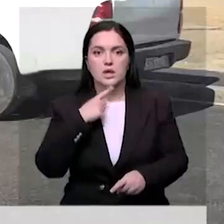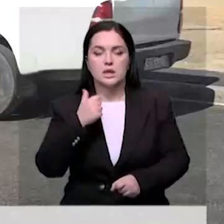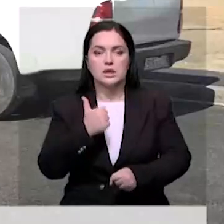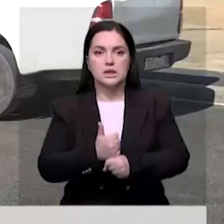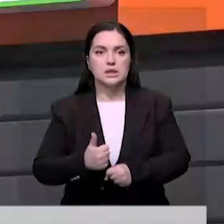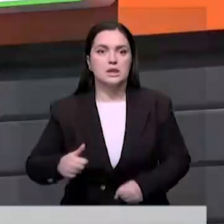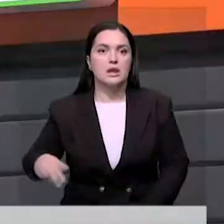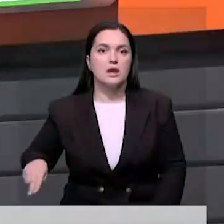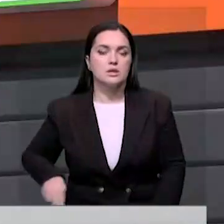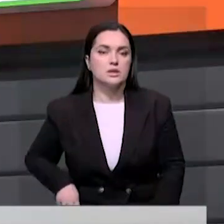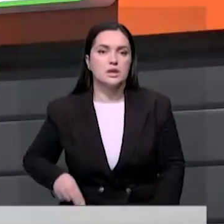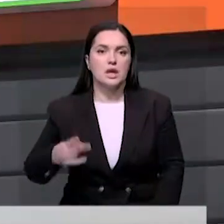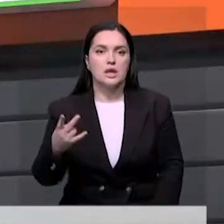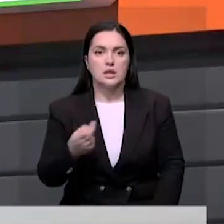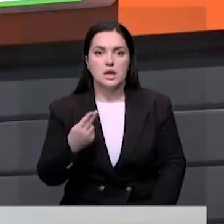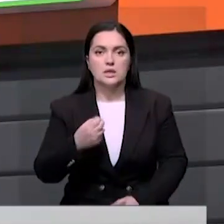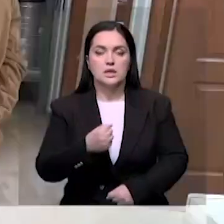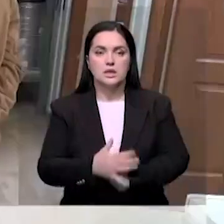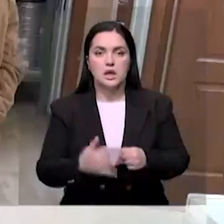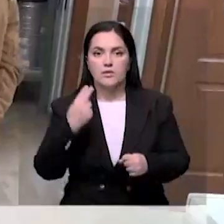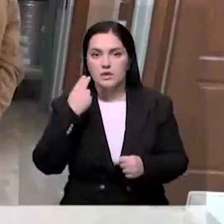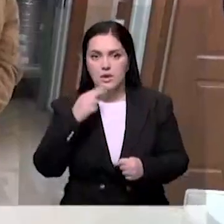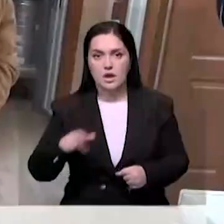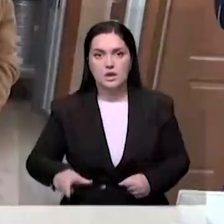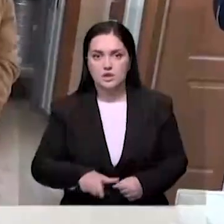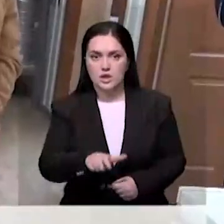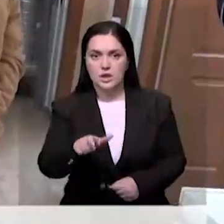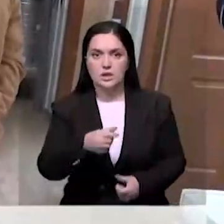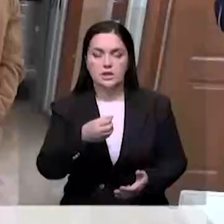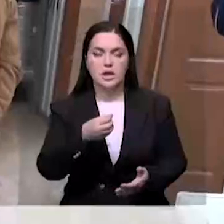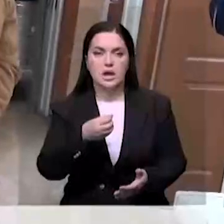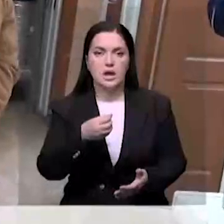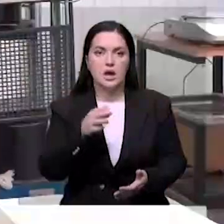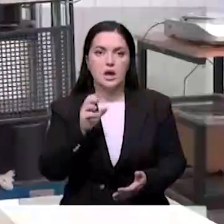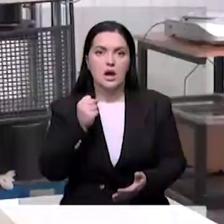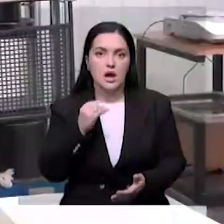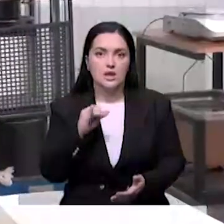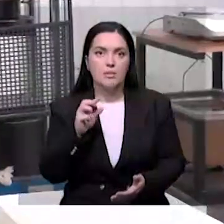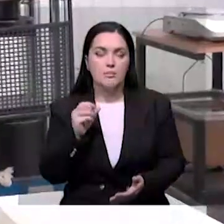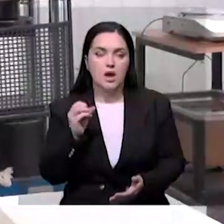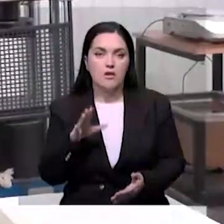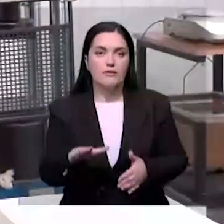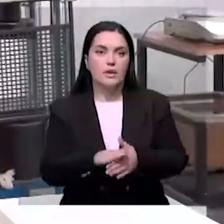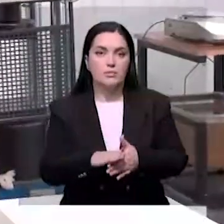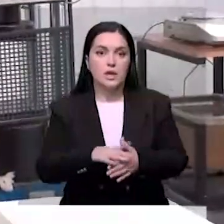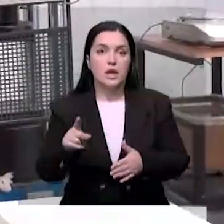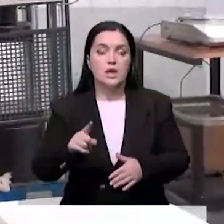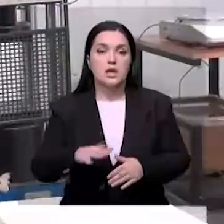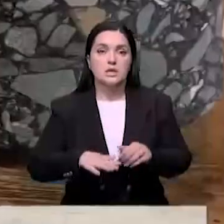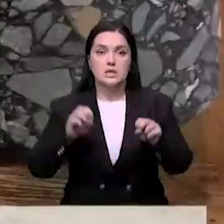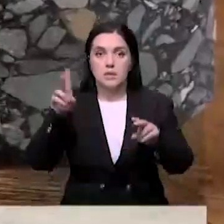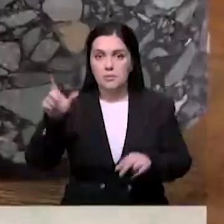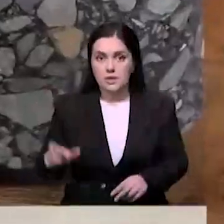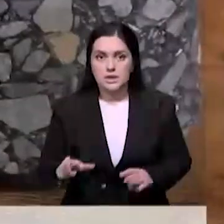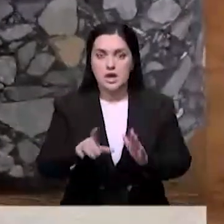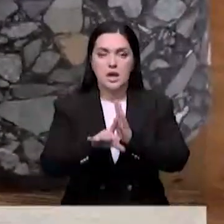под строгим контролем, говорит генеральный директор Национального центра качества дорожных активов Булатбек Айтбаев. С начала работ